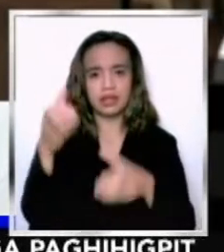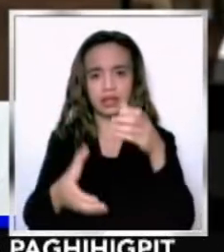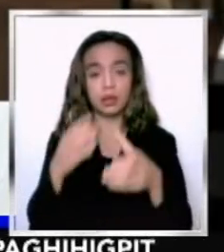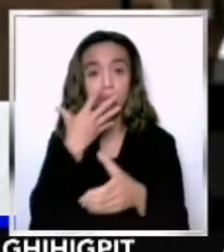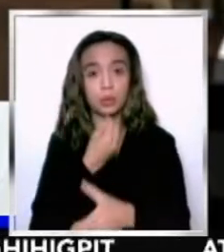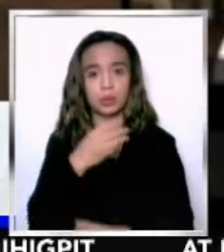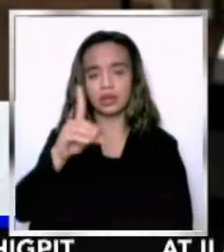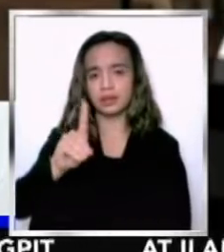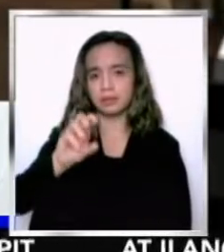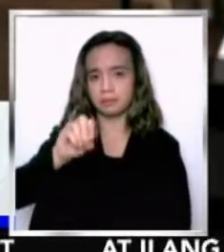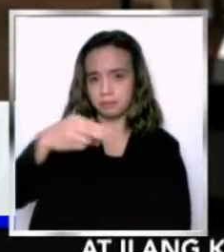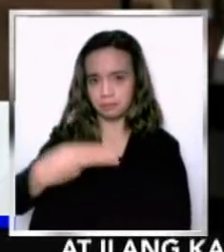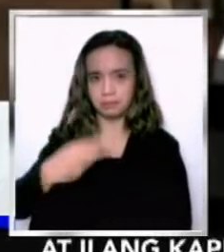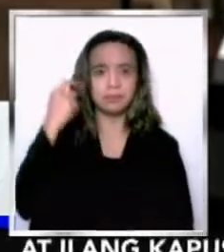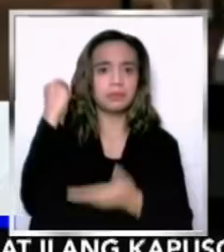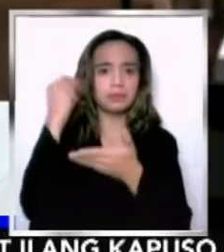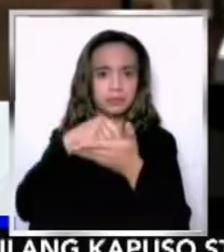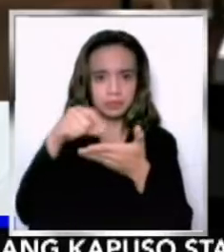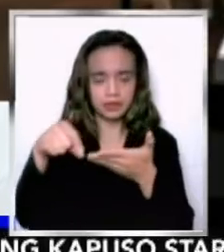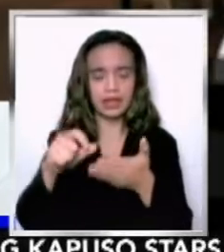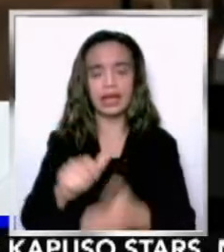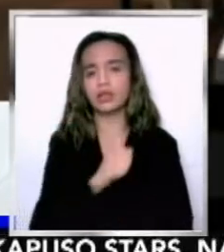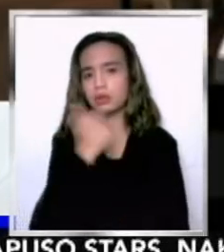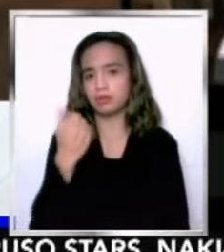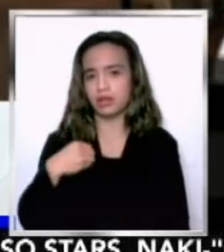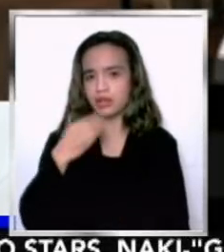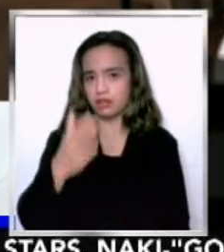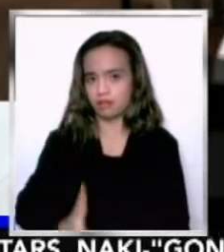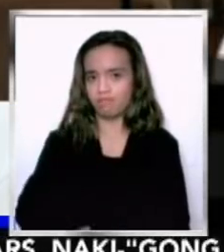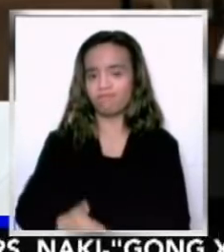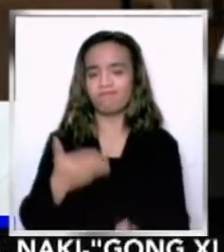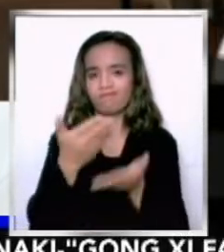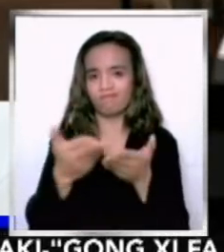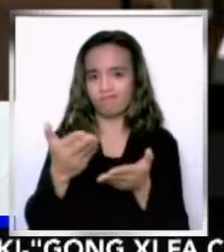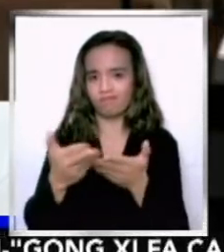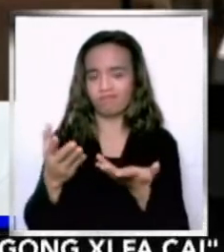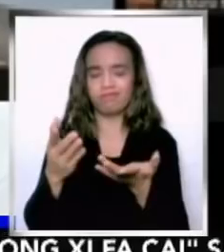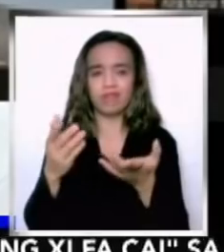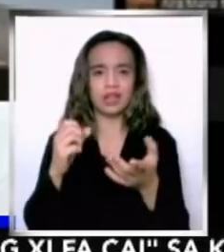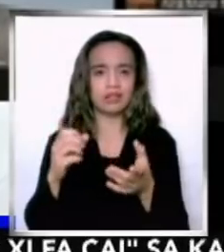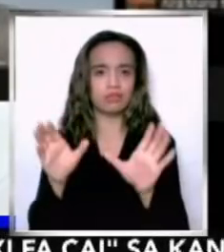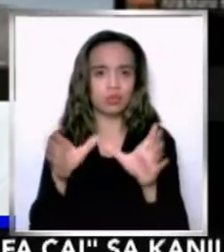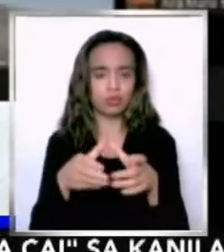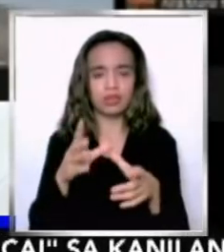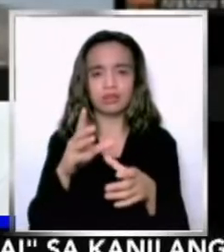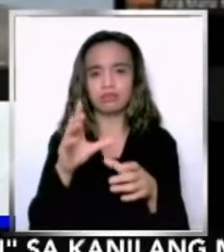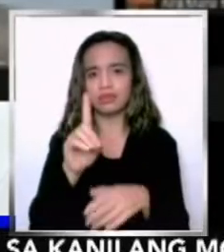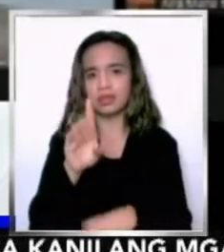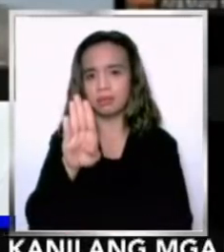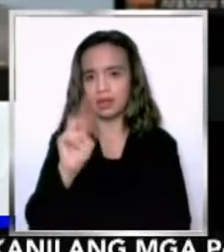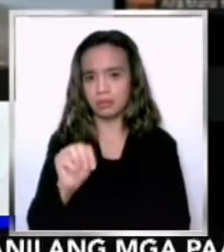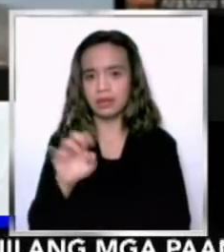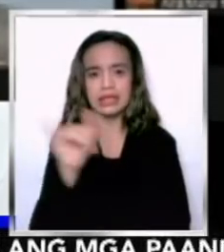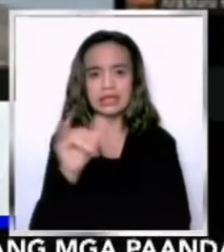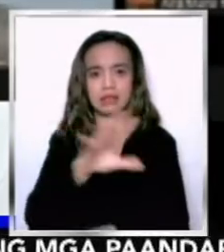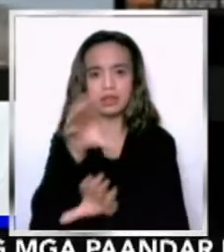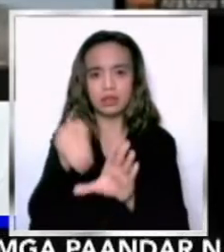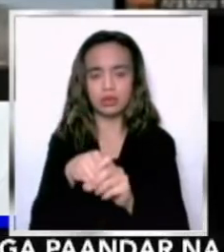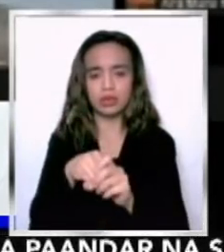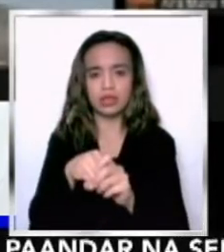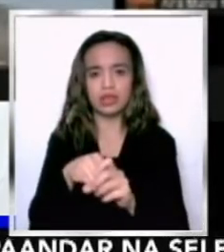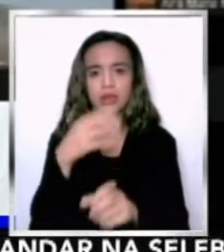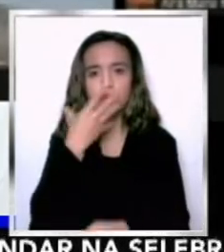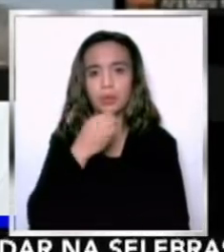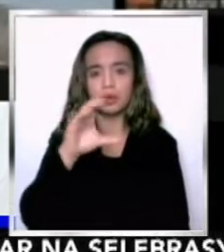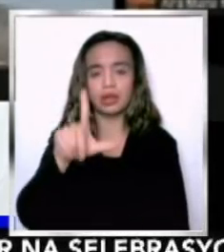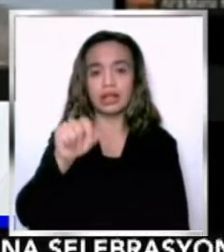Francisco Duque III at mga opisyal ng Procurement Service ng DBM, kasama ang dating head nito na si Yusek Lloyd Christopher Lau at ngayon overall